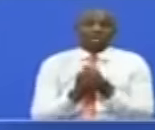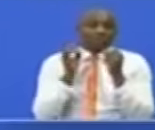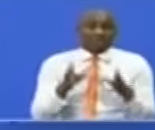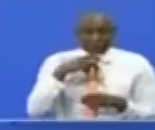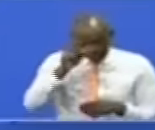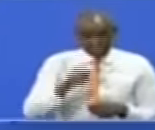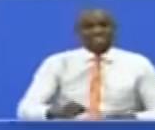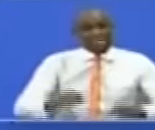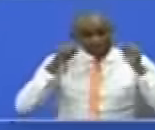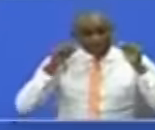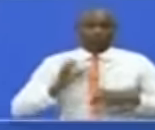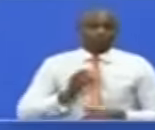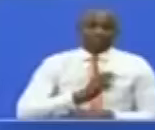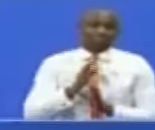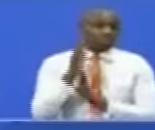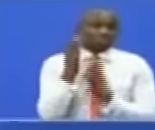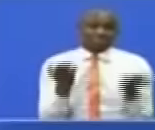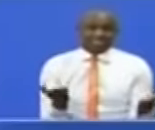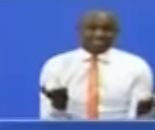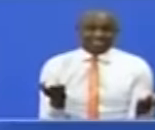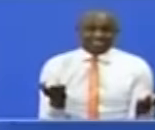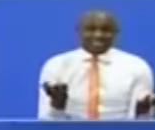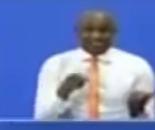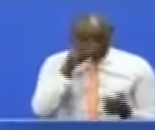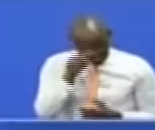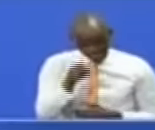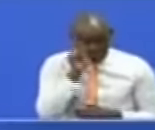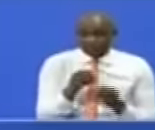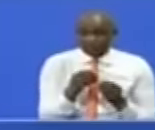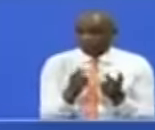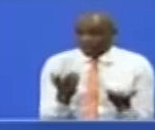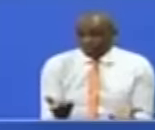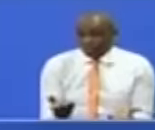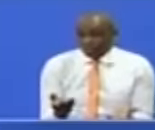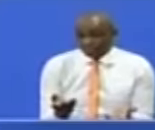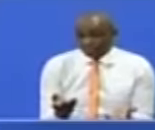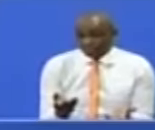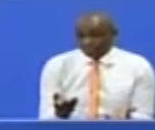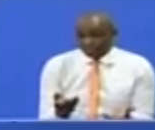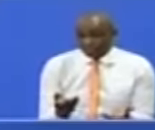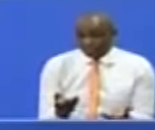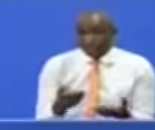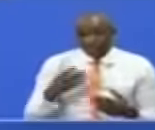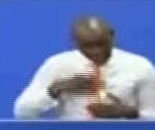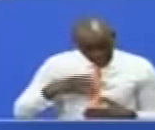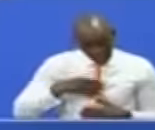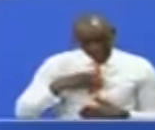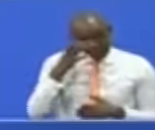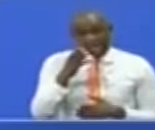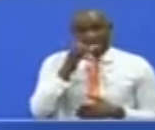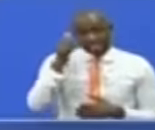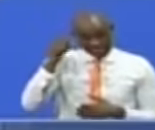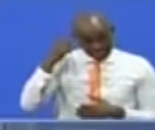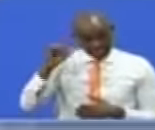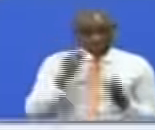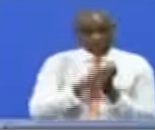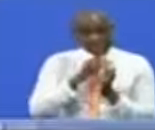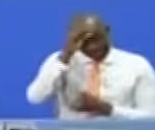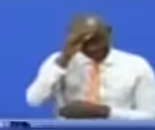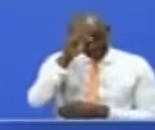kule bungeni ya usalama. Lakini ili swala inafaa litatuliwe na wale intelligence agencies na serikali